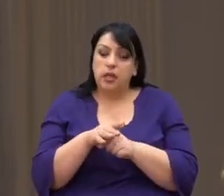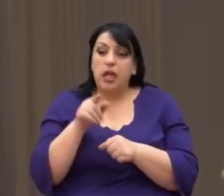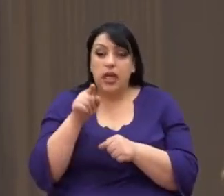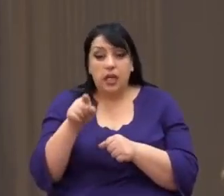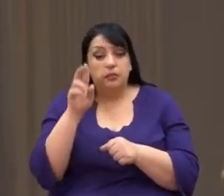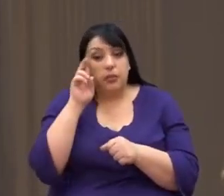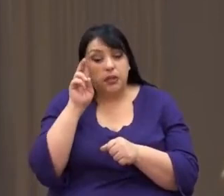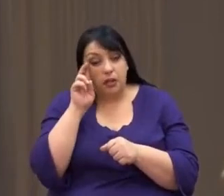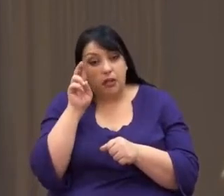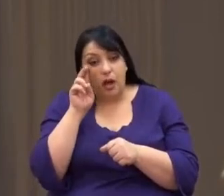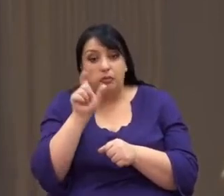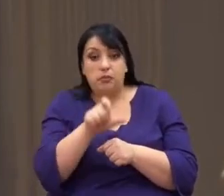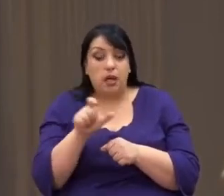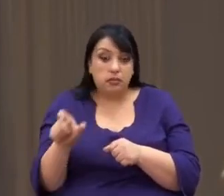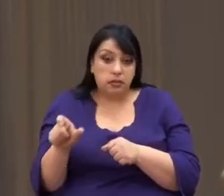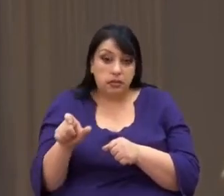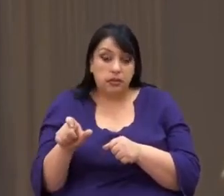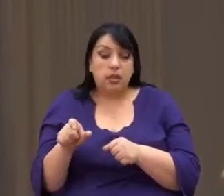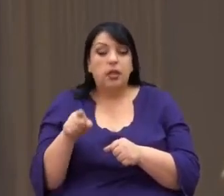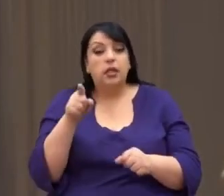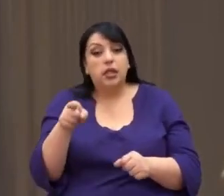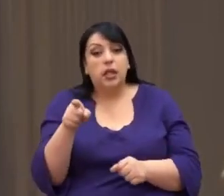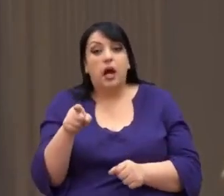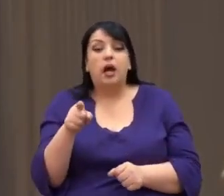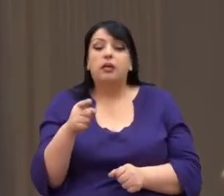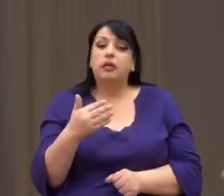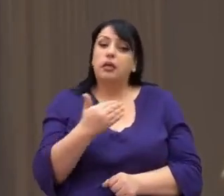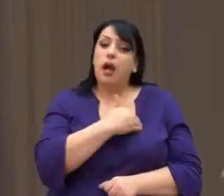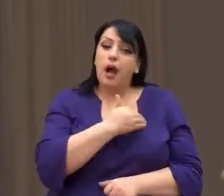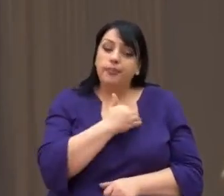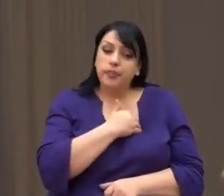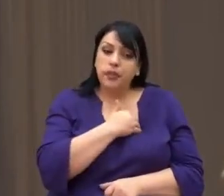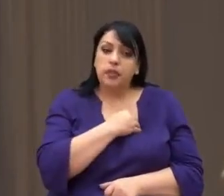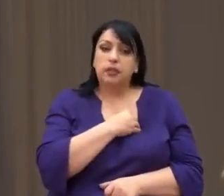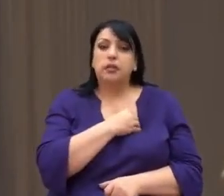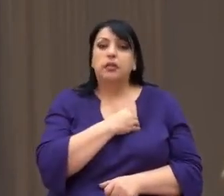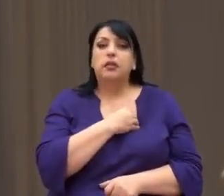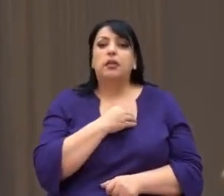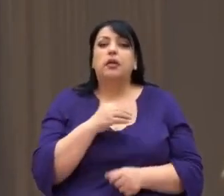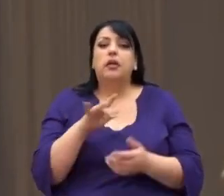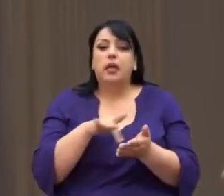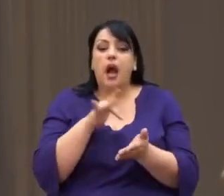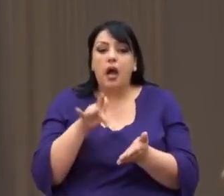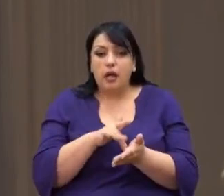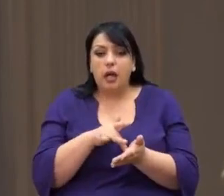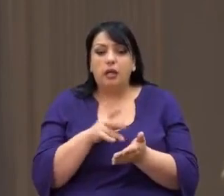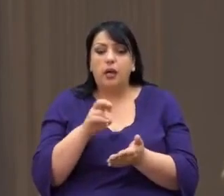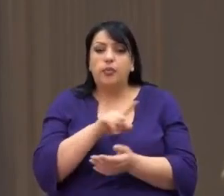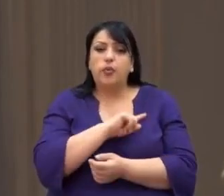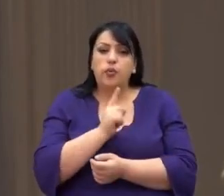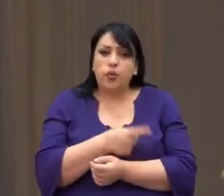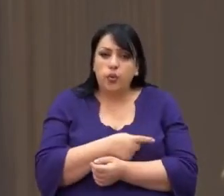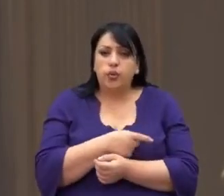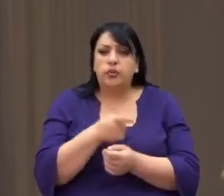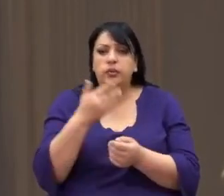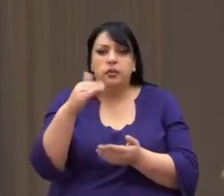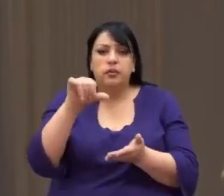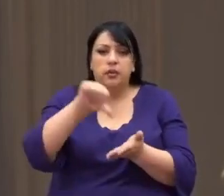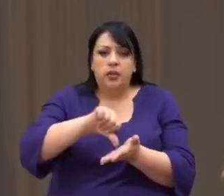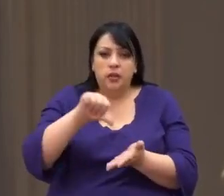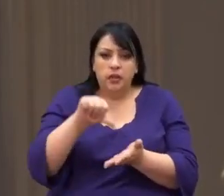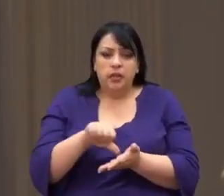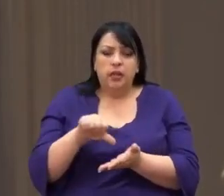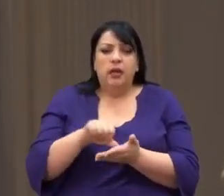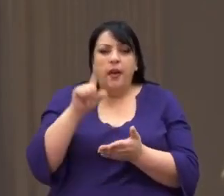ուժերը, անկախ նրանց կամ որպես քաղաքական ուժ կամ նրանց ներկայացուցիչների նկատմամբ անձնական